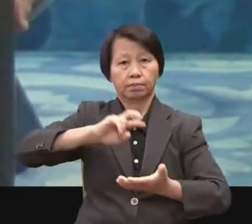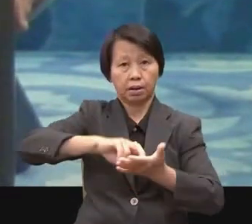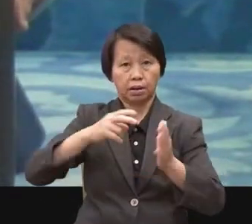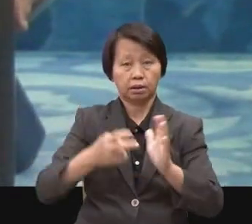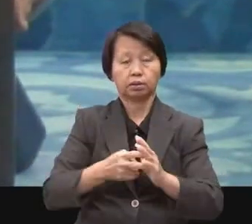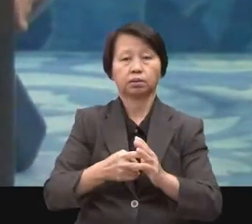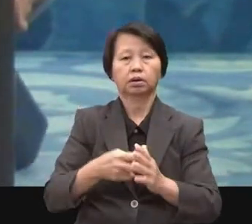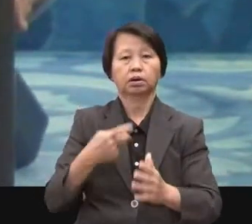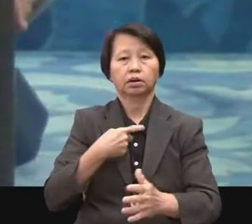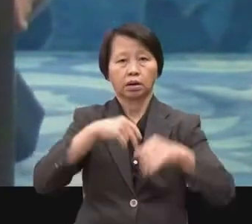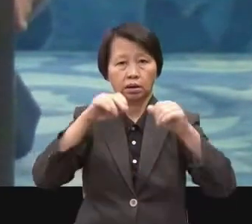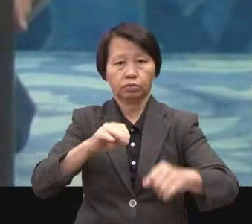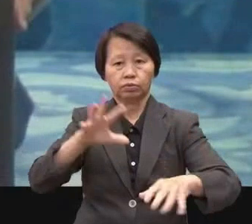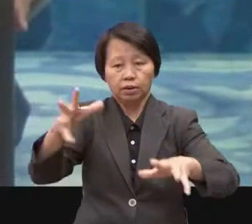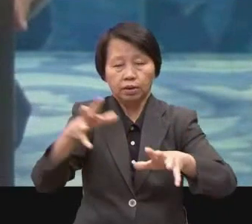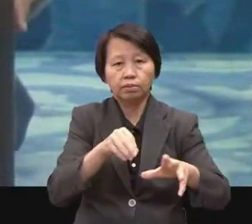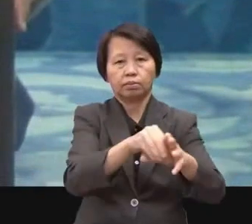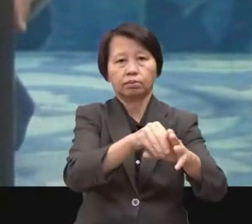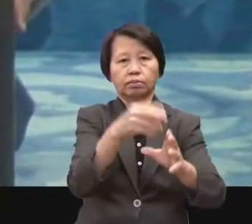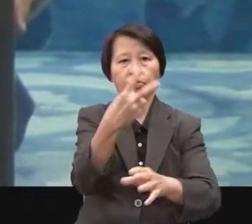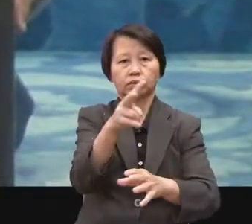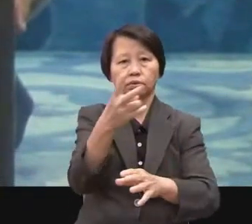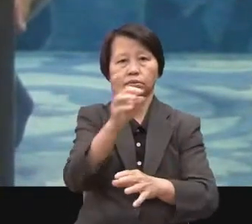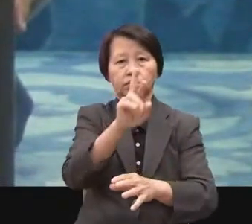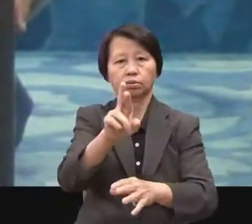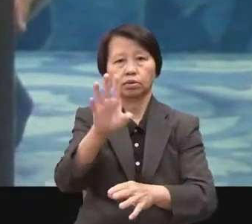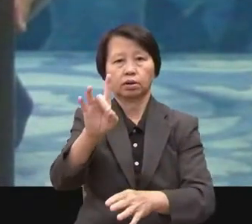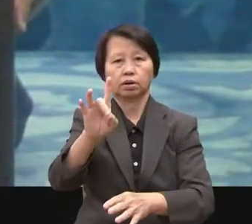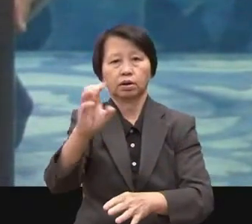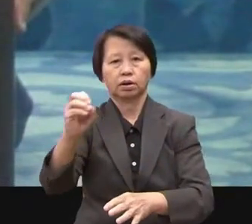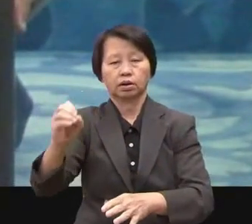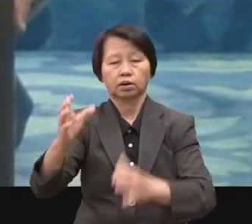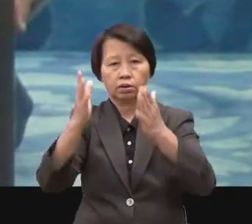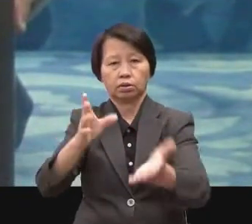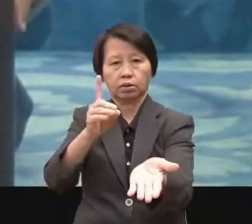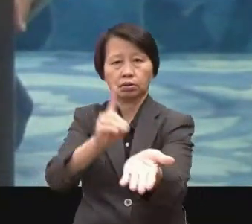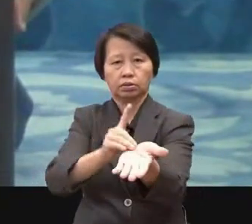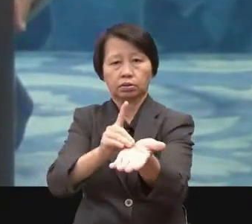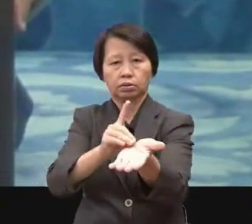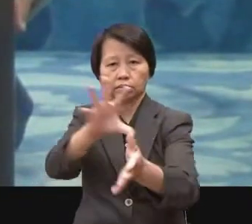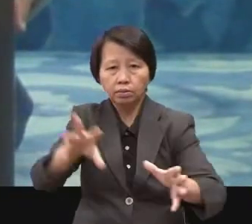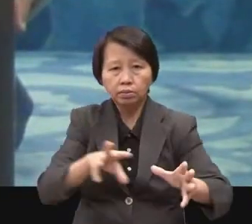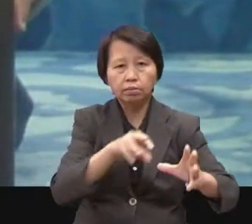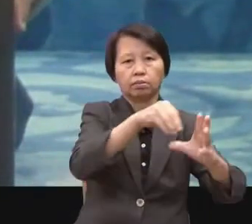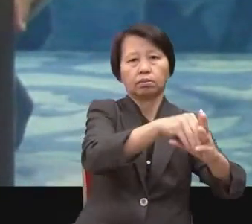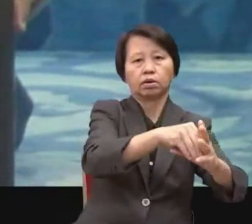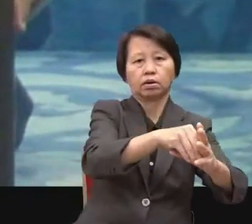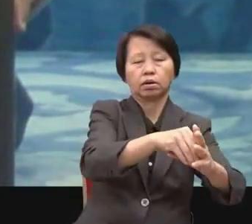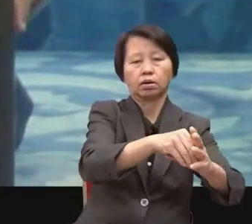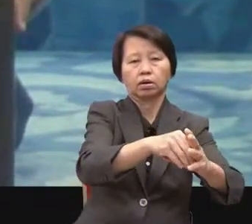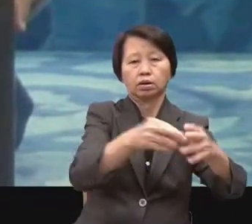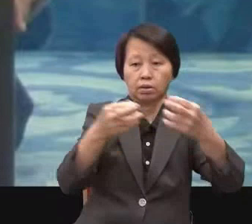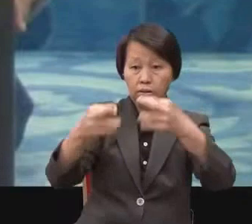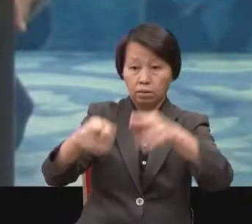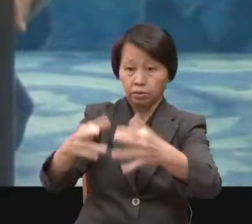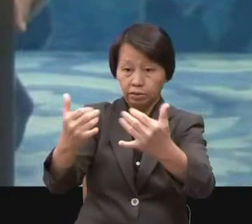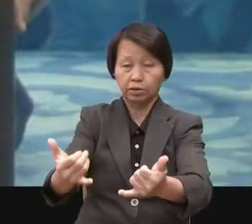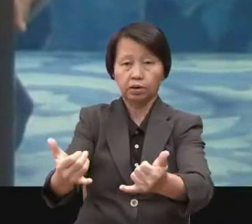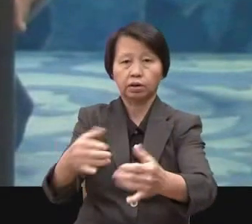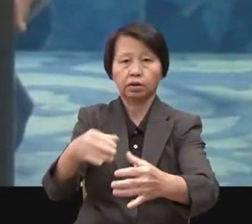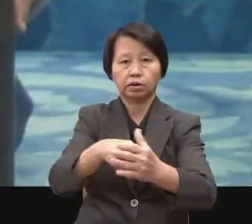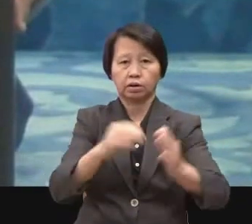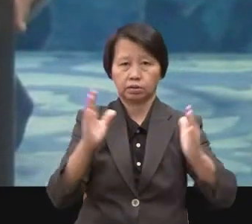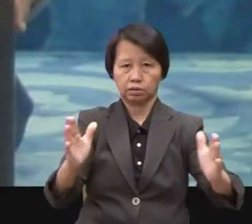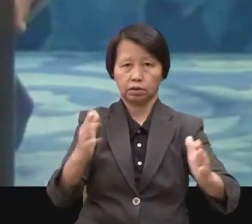kita dapat menyerap 12.800 orang dokter kontak Yang ada sekarang dalam